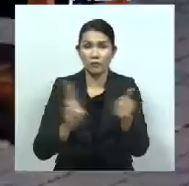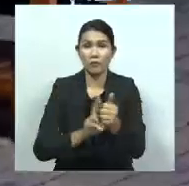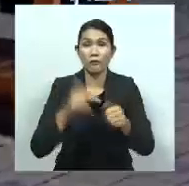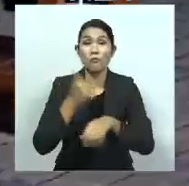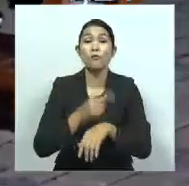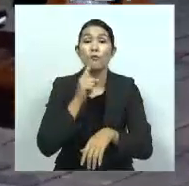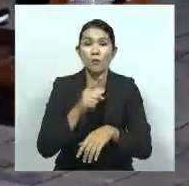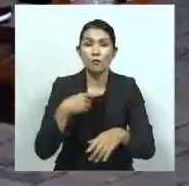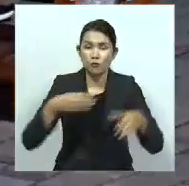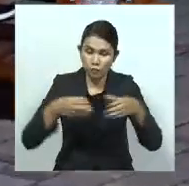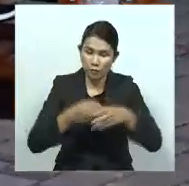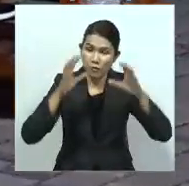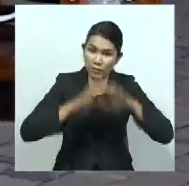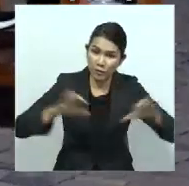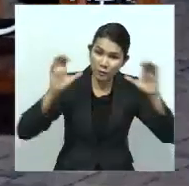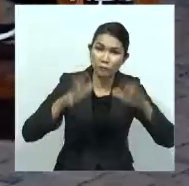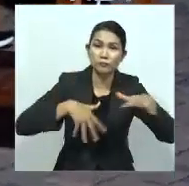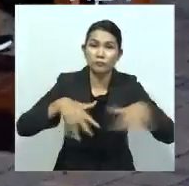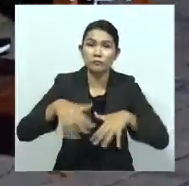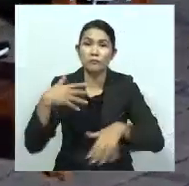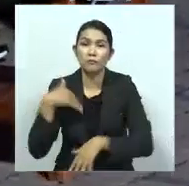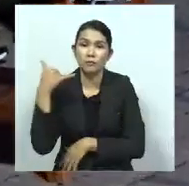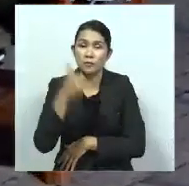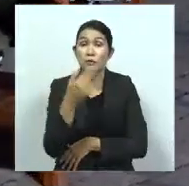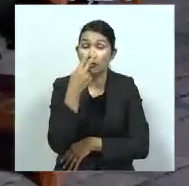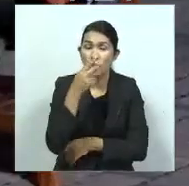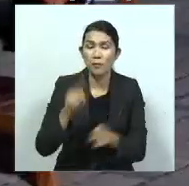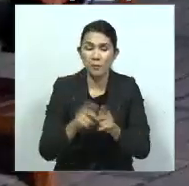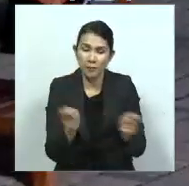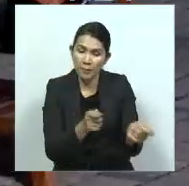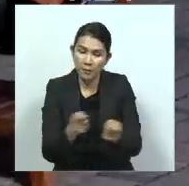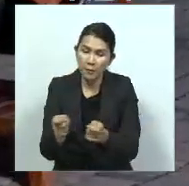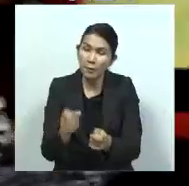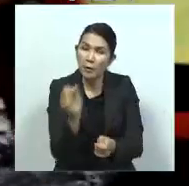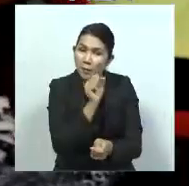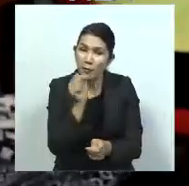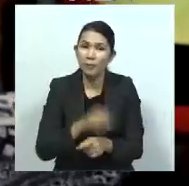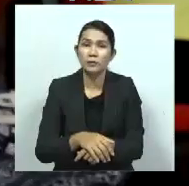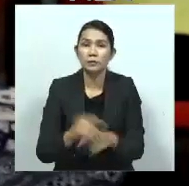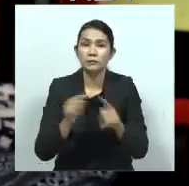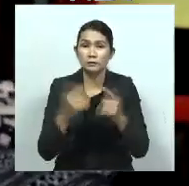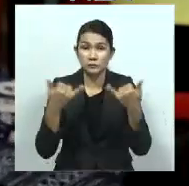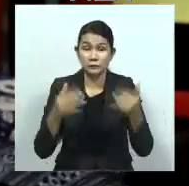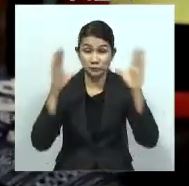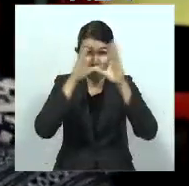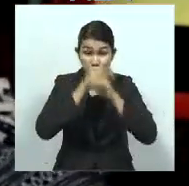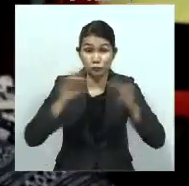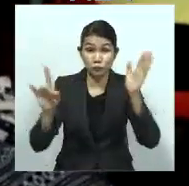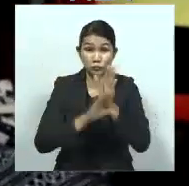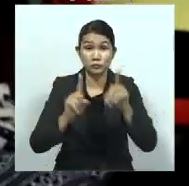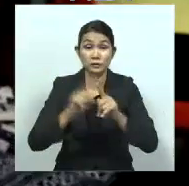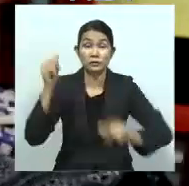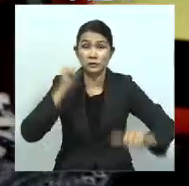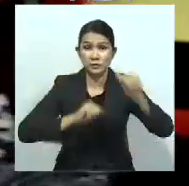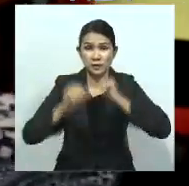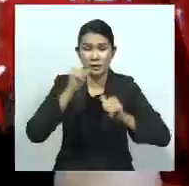การจังหวัดตราดก็นำข้าราชการประชาชนเข้ารับชมการจัดแสดงมหรสพสมโภชโดยในการแสดงค่ำคืนสุดท้ายมีการจัดแสดงจำนว